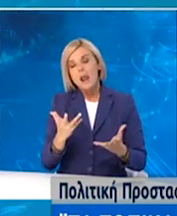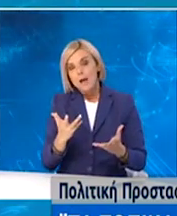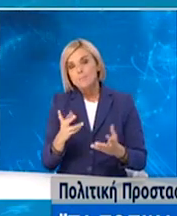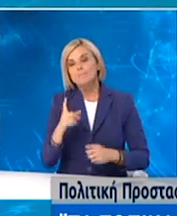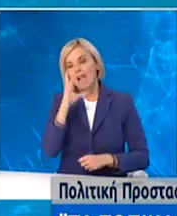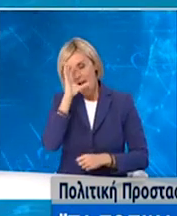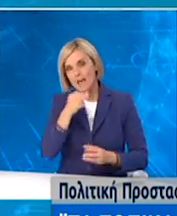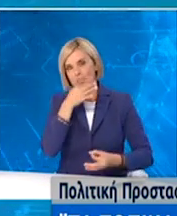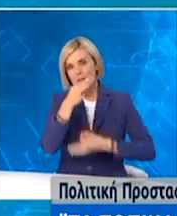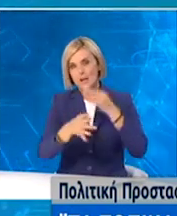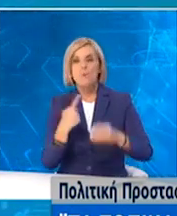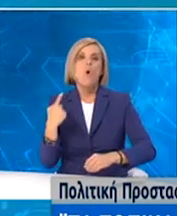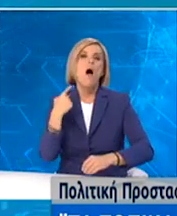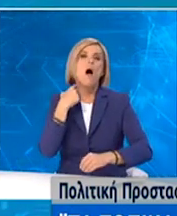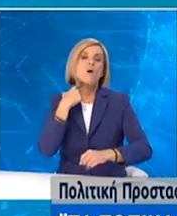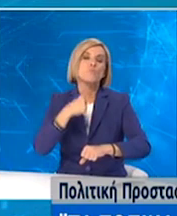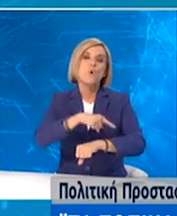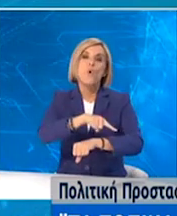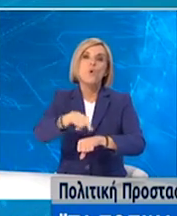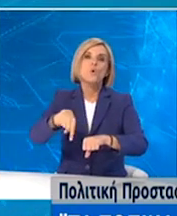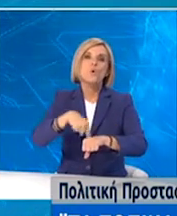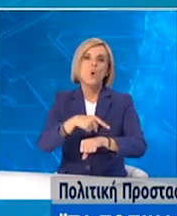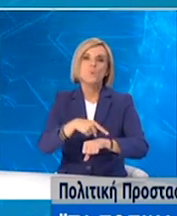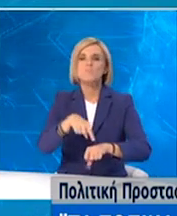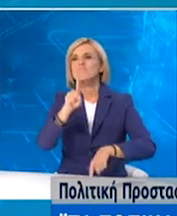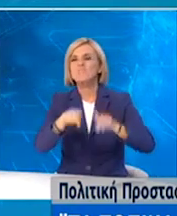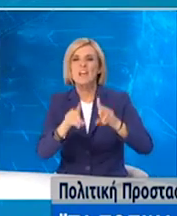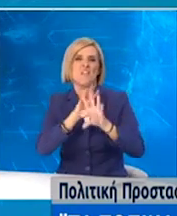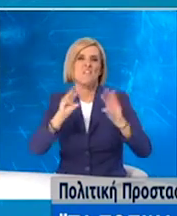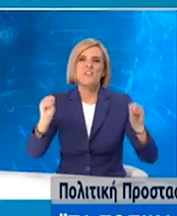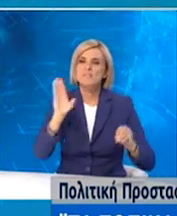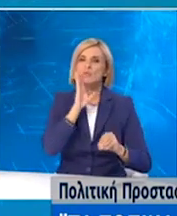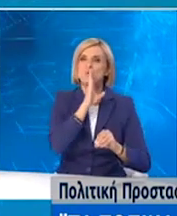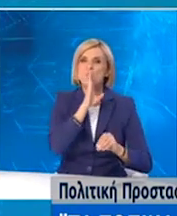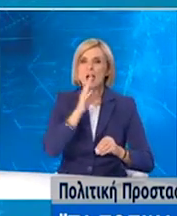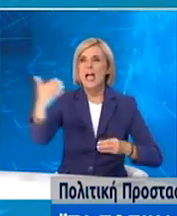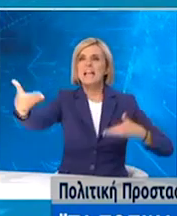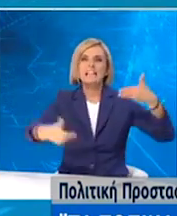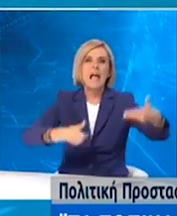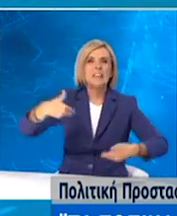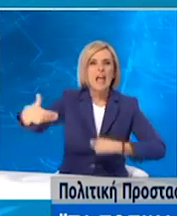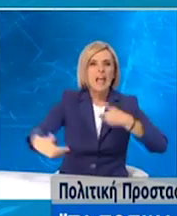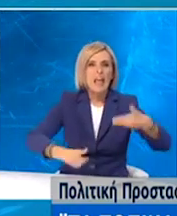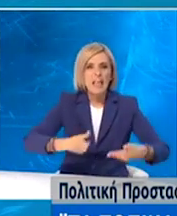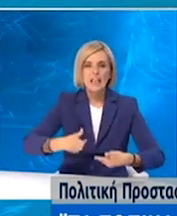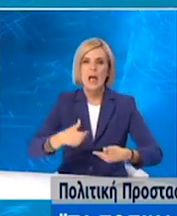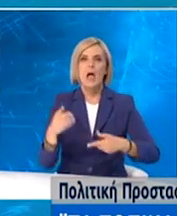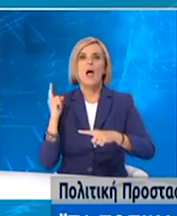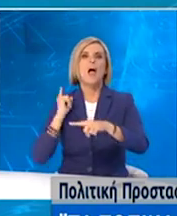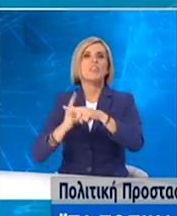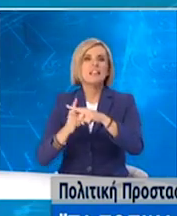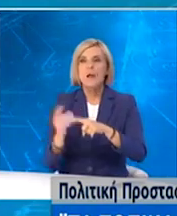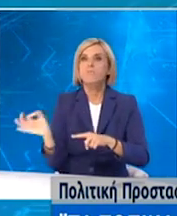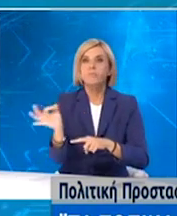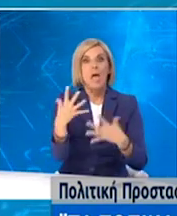και είναι η αλήθεια και πρέπει να το πούμε, σε μικρές καταγγελίες, φήμες που ακούγονται σε σχέση με την ύπαρξη κρουσμάτων σε διάφορα